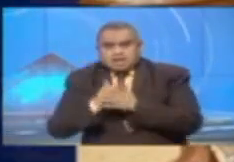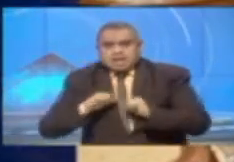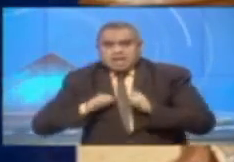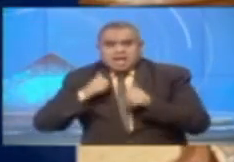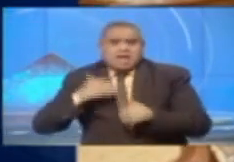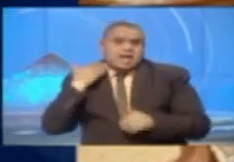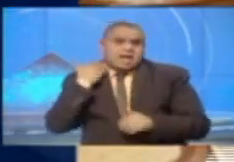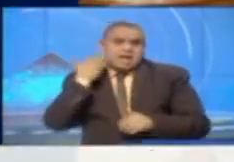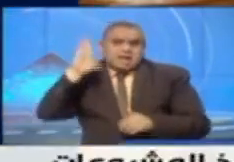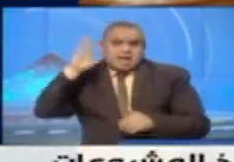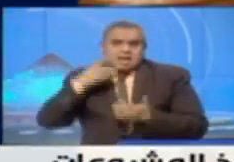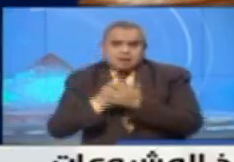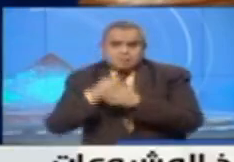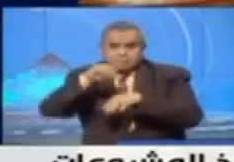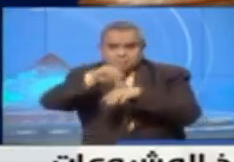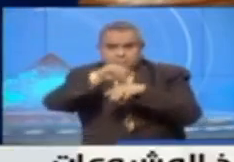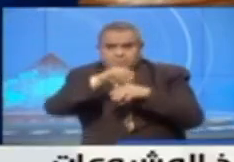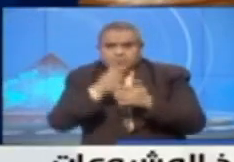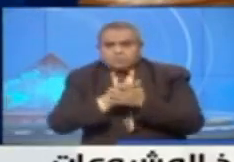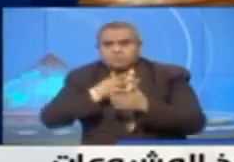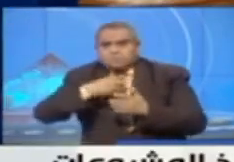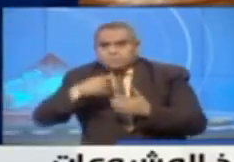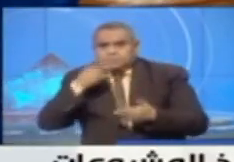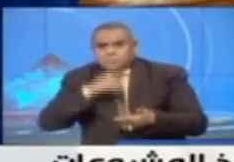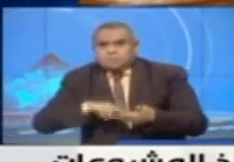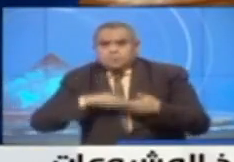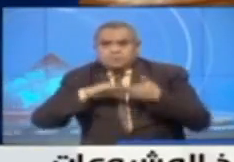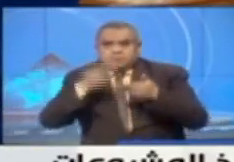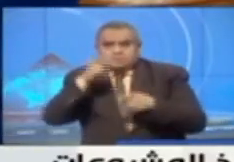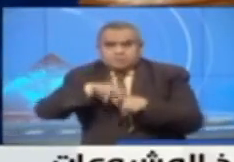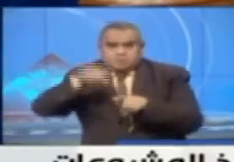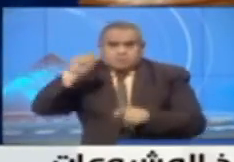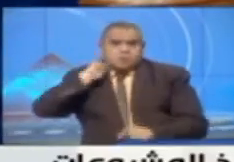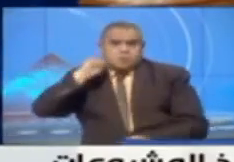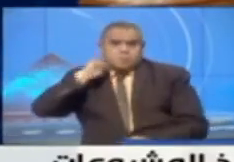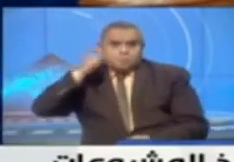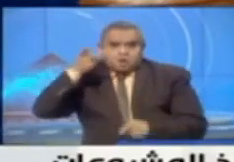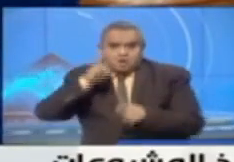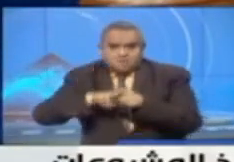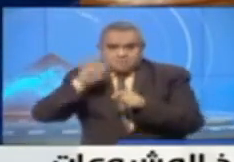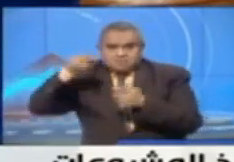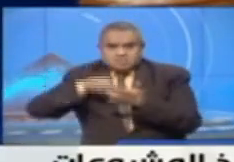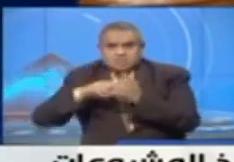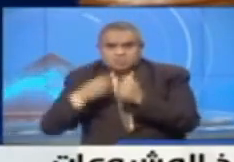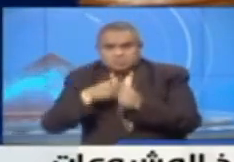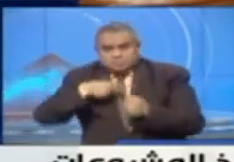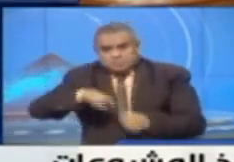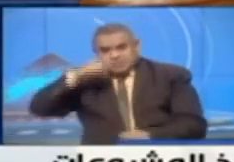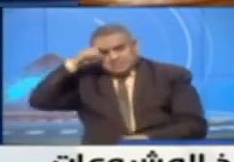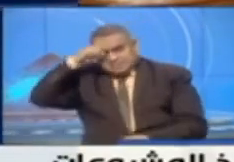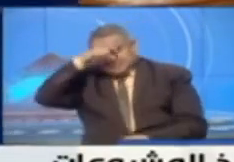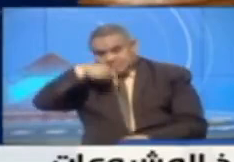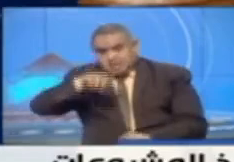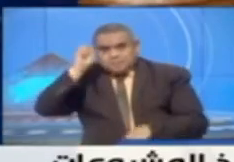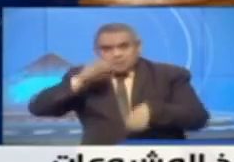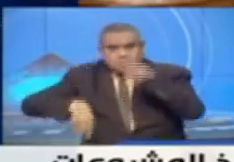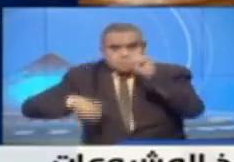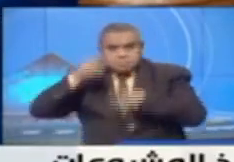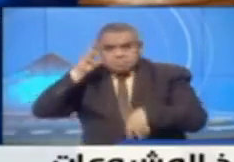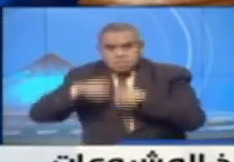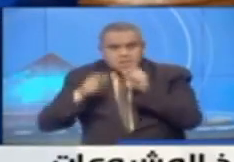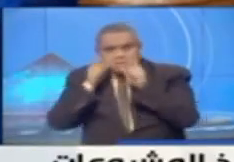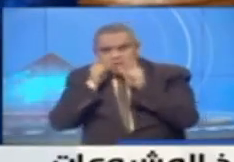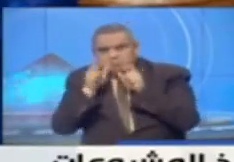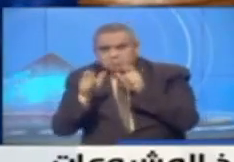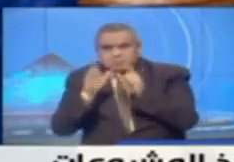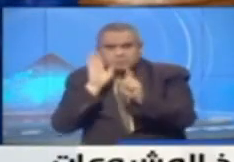كريمة في جميع القطاعات والمجالات، إضافة إلى استعدادات المحافظة للتعامل مع موجة الطقس